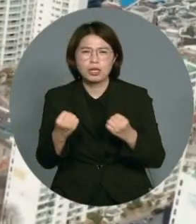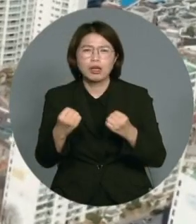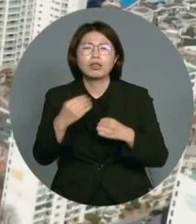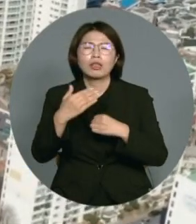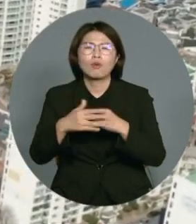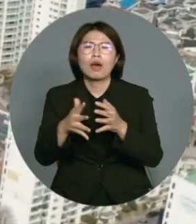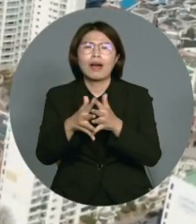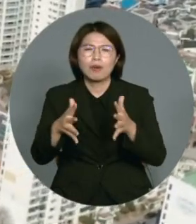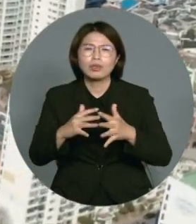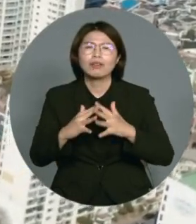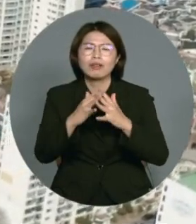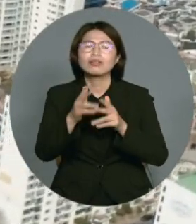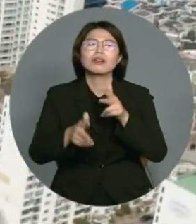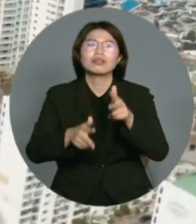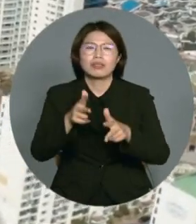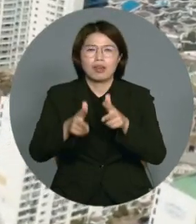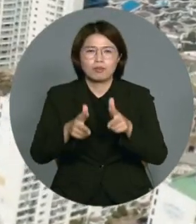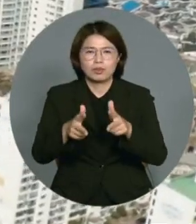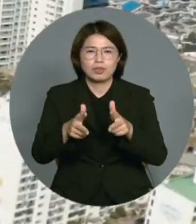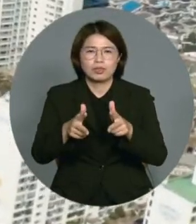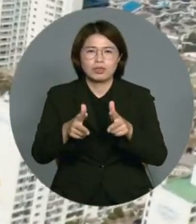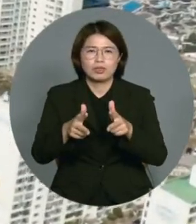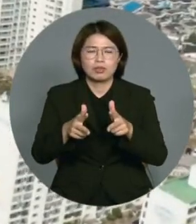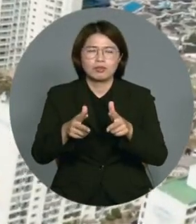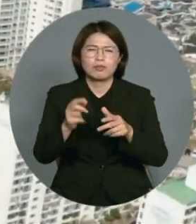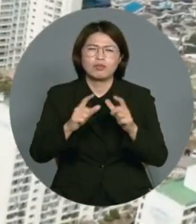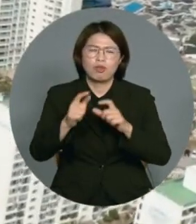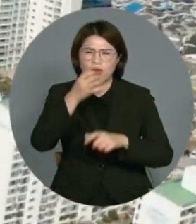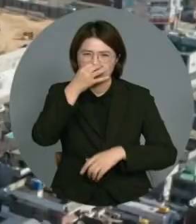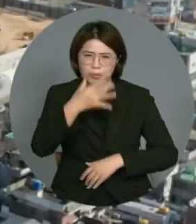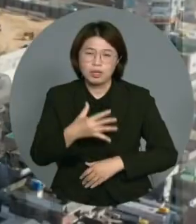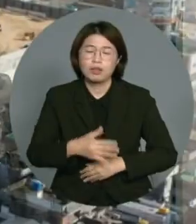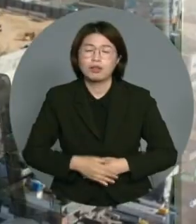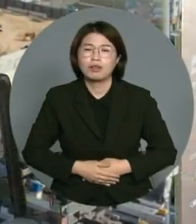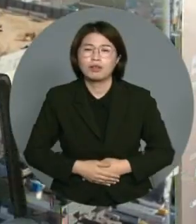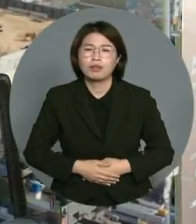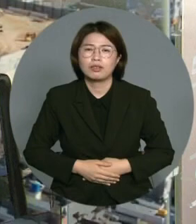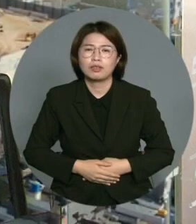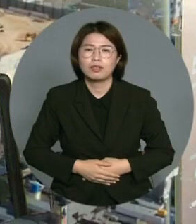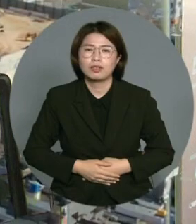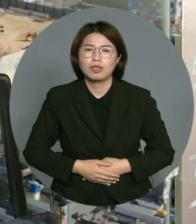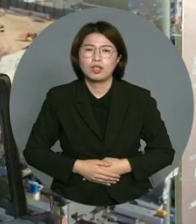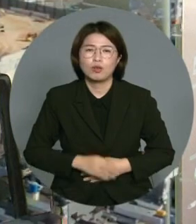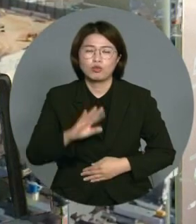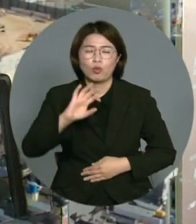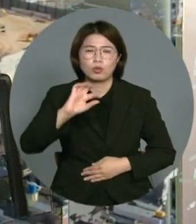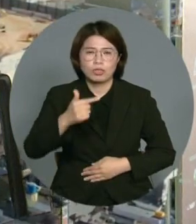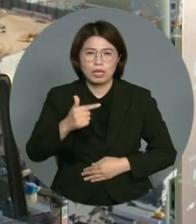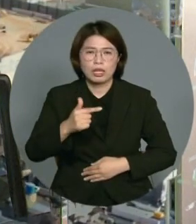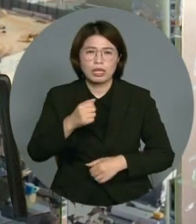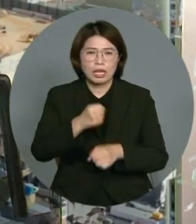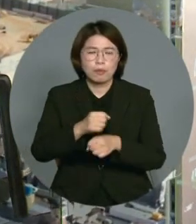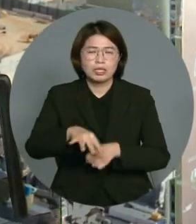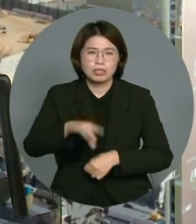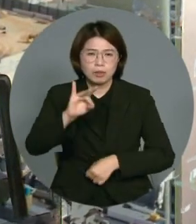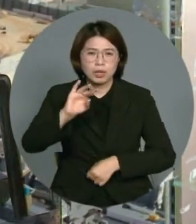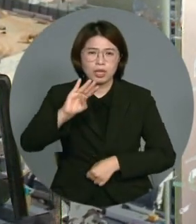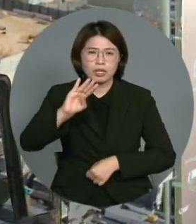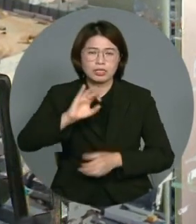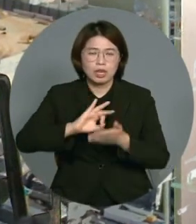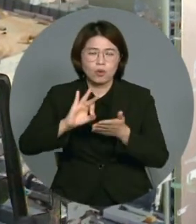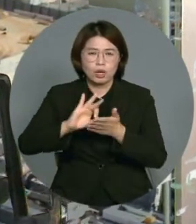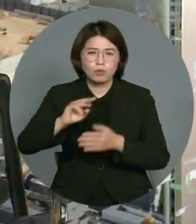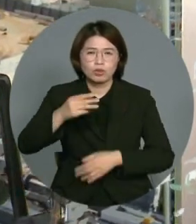대구의 아파트 건설 사업들은 엎친 데 덮친 격이 됐습니다. 부동산 개발 초기에 이용하는 브릿지론은